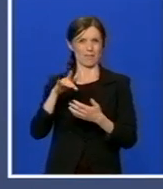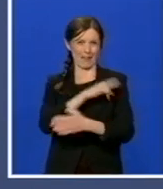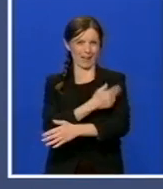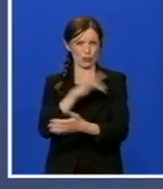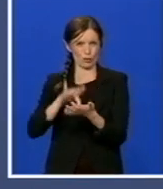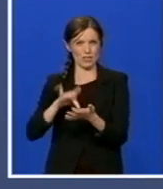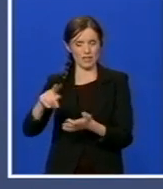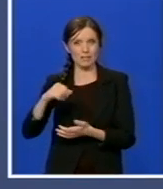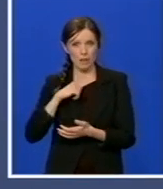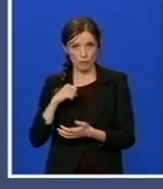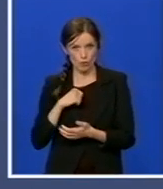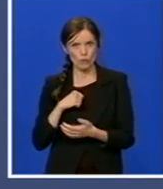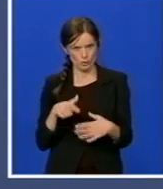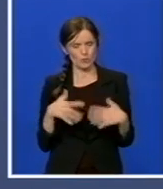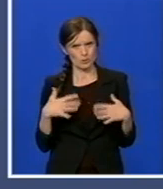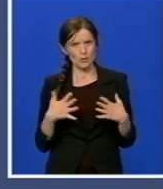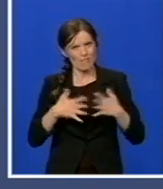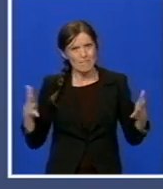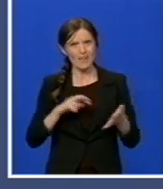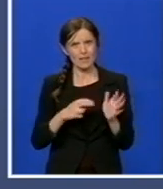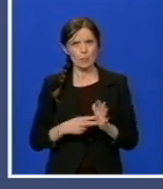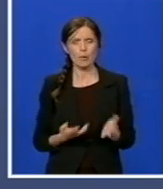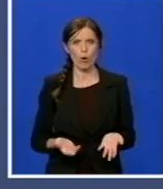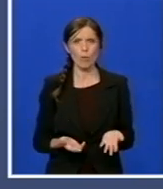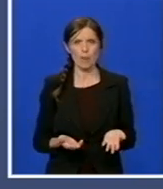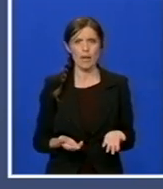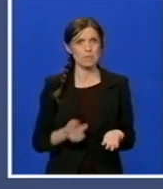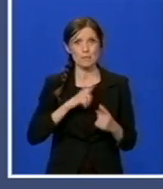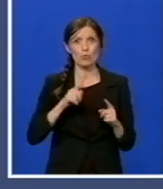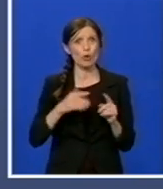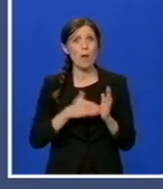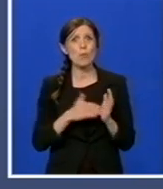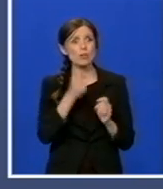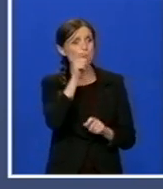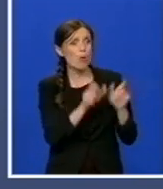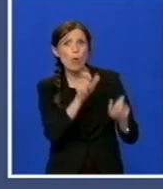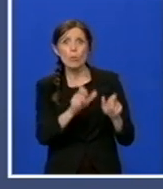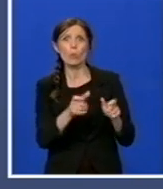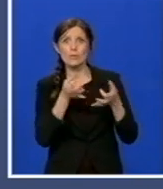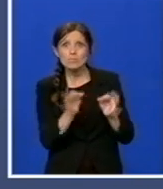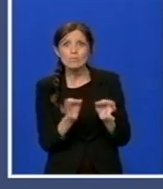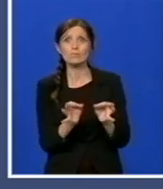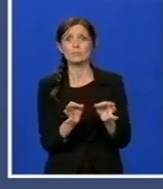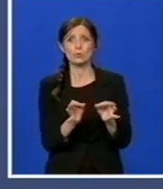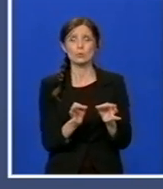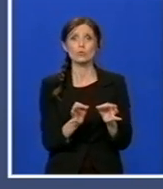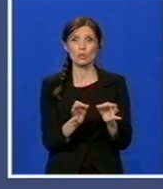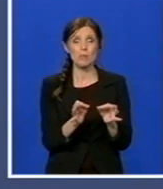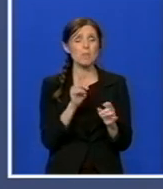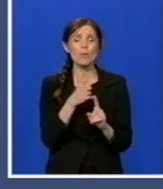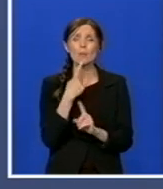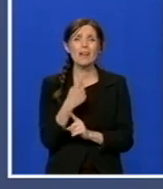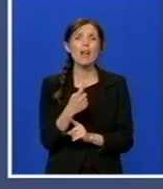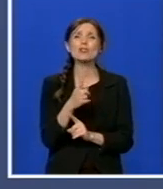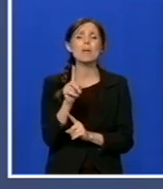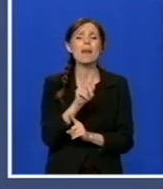je to veliki problem koji zahteva kadar s jedne strane i naročito ističem